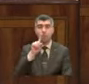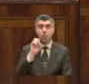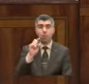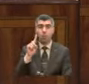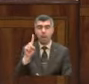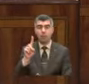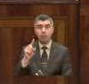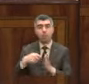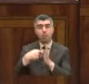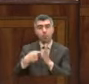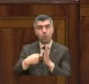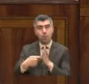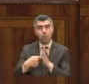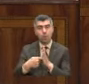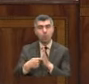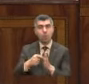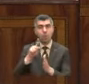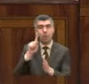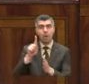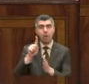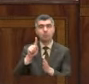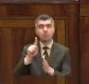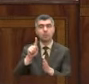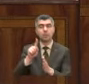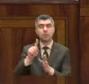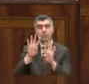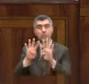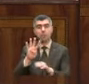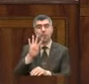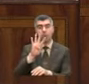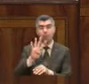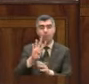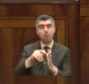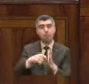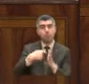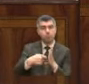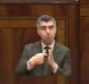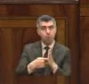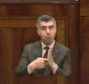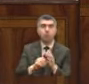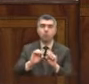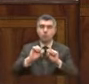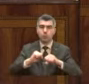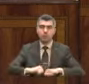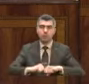مشروع، يعني 51 يعني 48 مشروع تم إنجازه في الطاقات المتجددة،